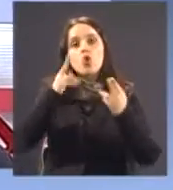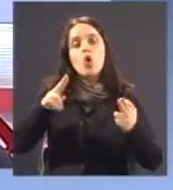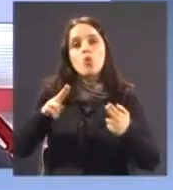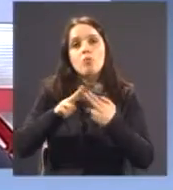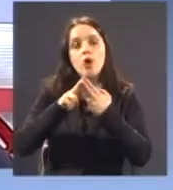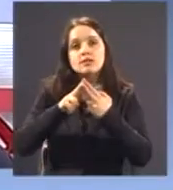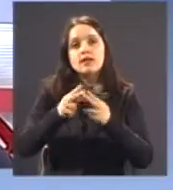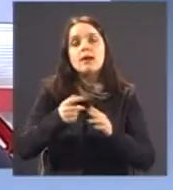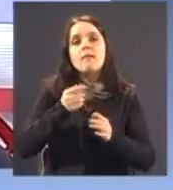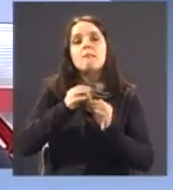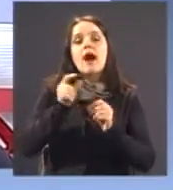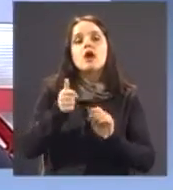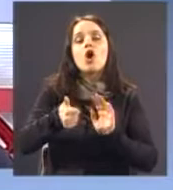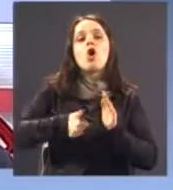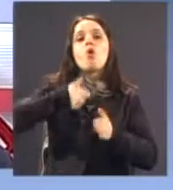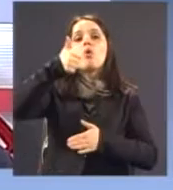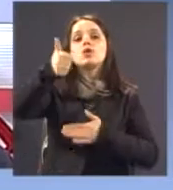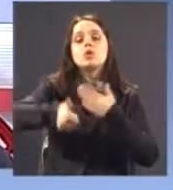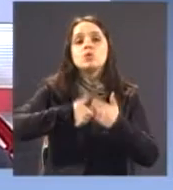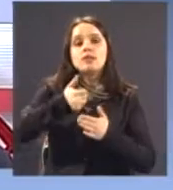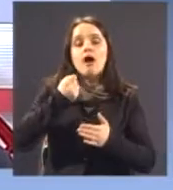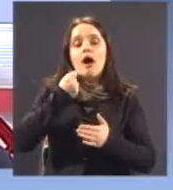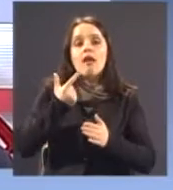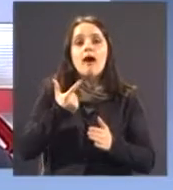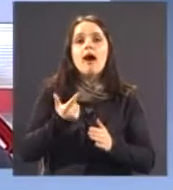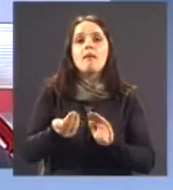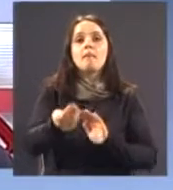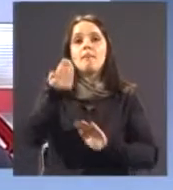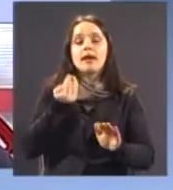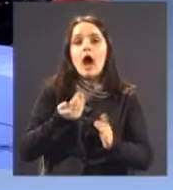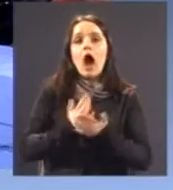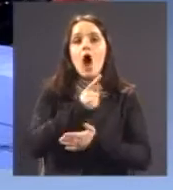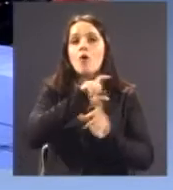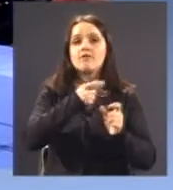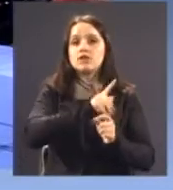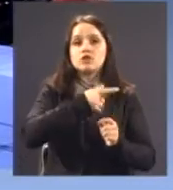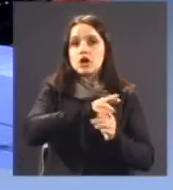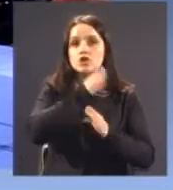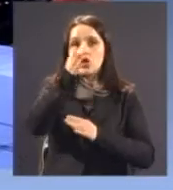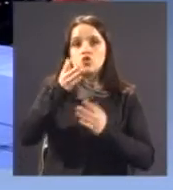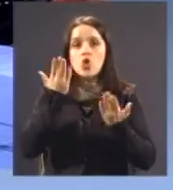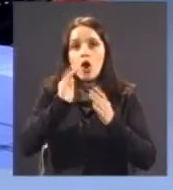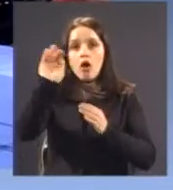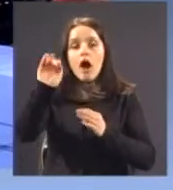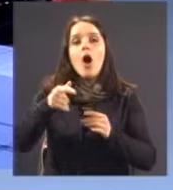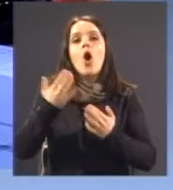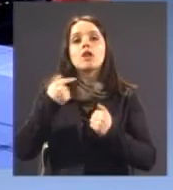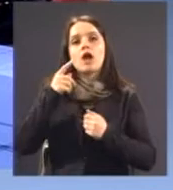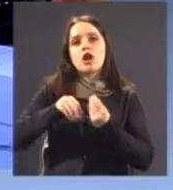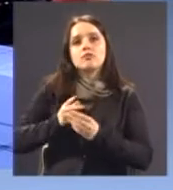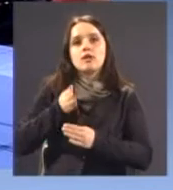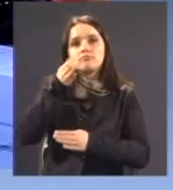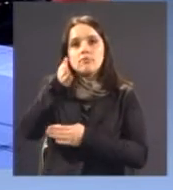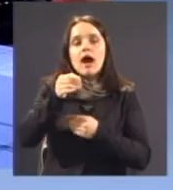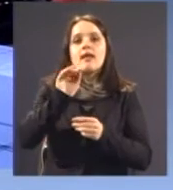školu barem godinu dana ranije da će to dijete biti upisano tu u najužem okruženju gdje dijete zapravo i stanuje. To bi